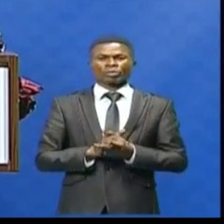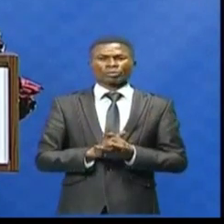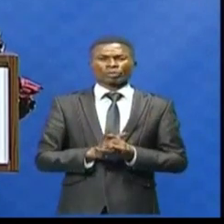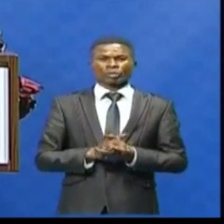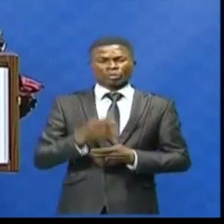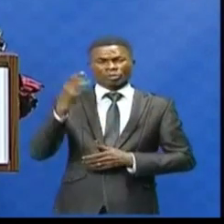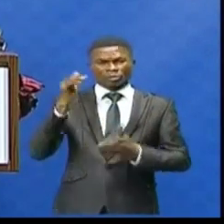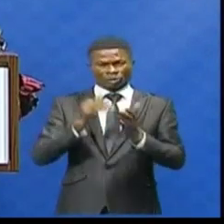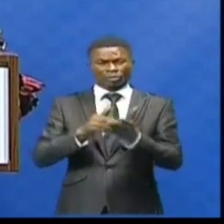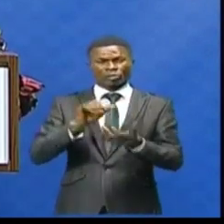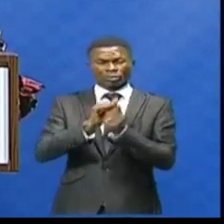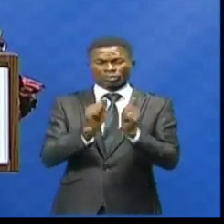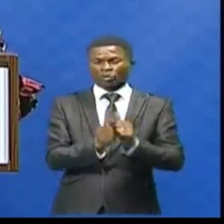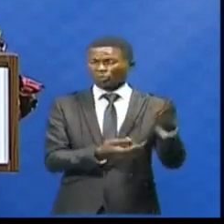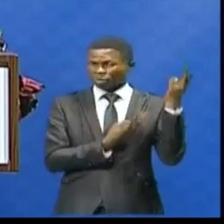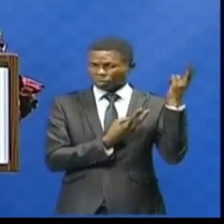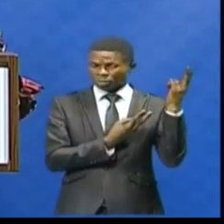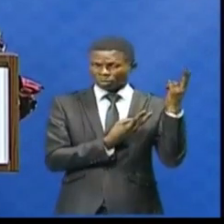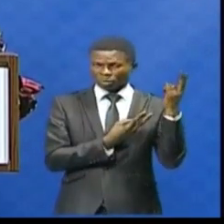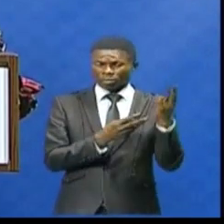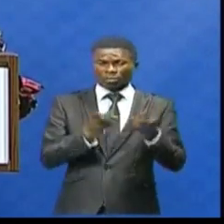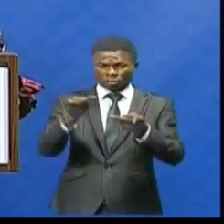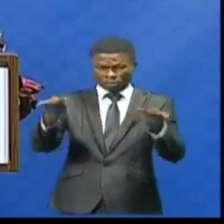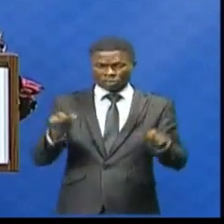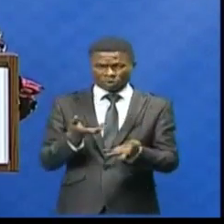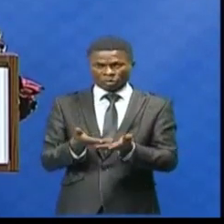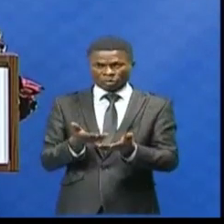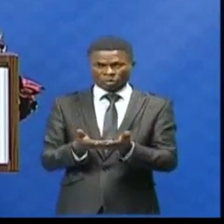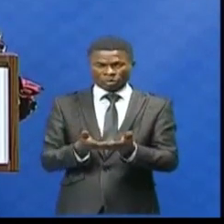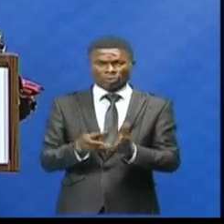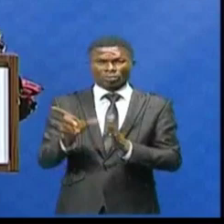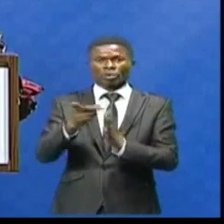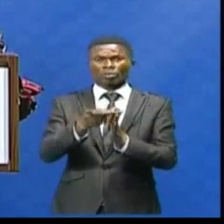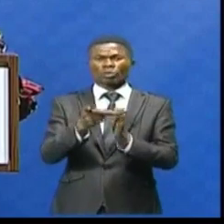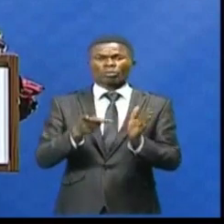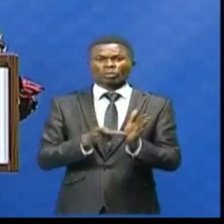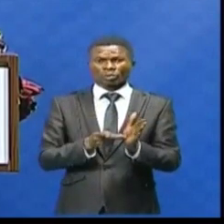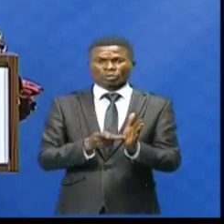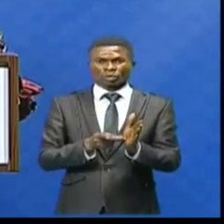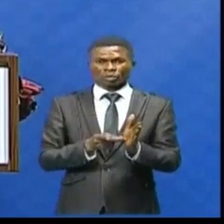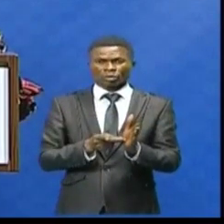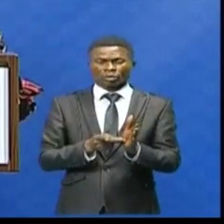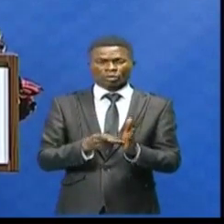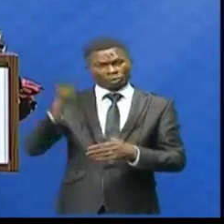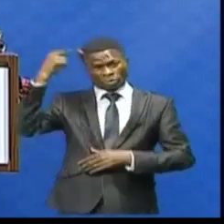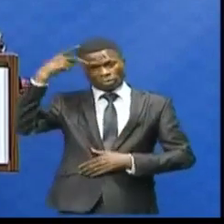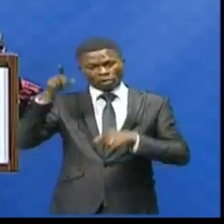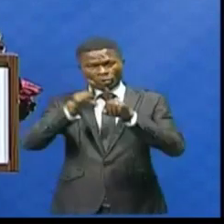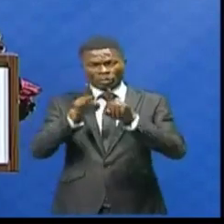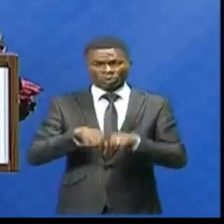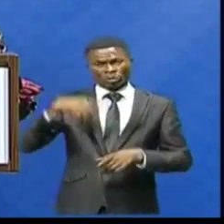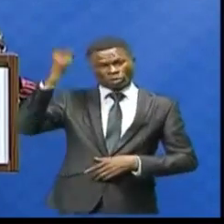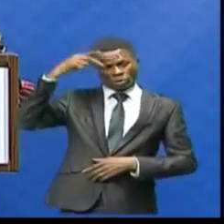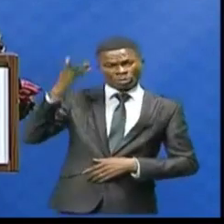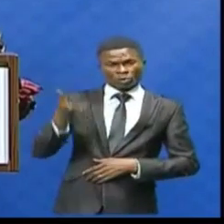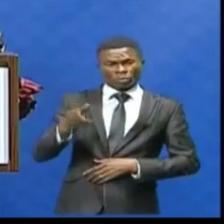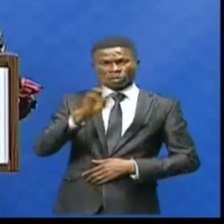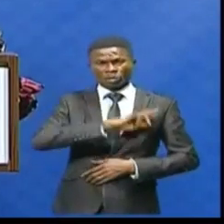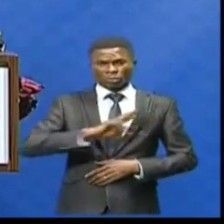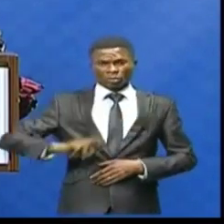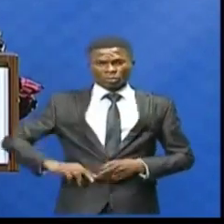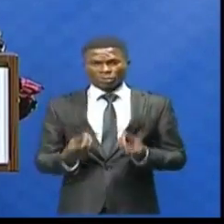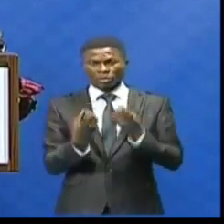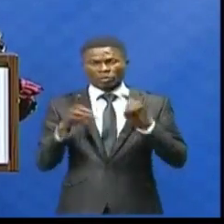à l'égard de toutes ces valeurs et de ses positions des principes à la fois philosophiques et politiques la République